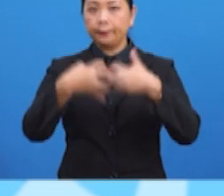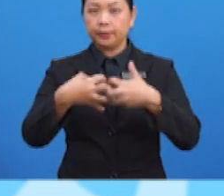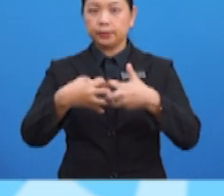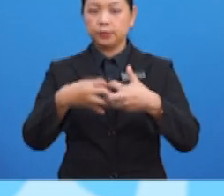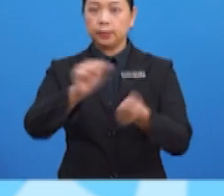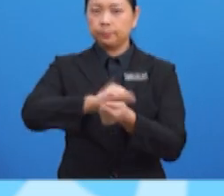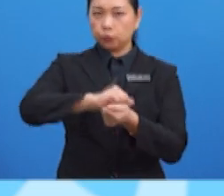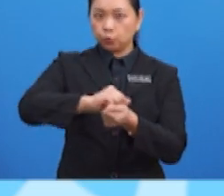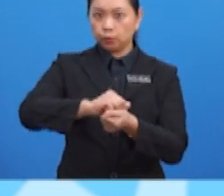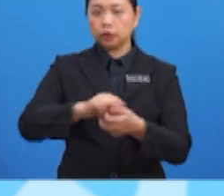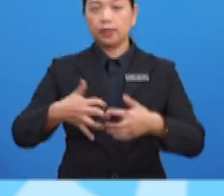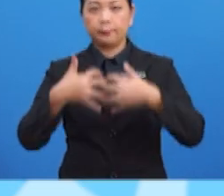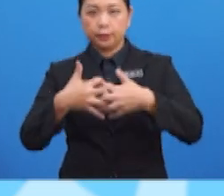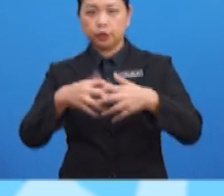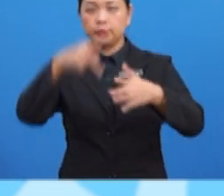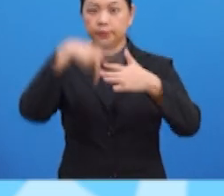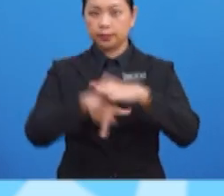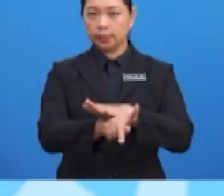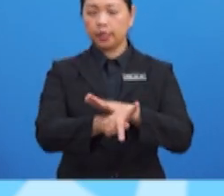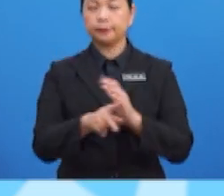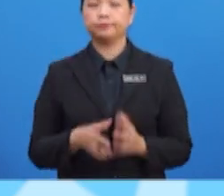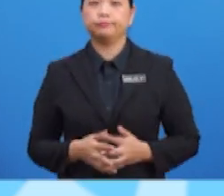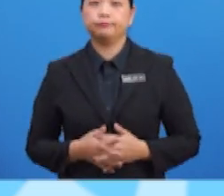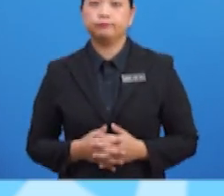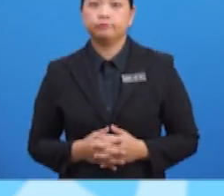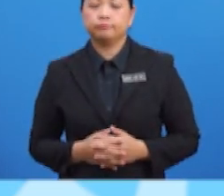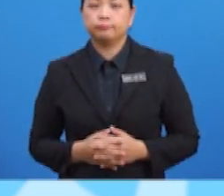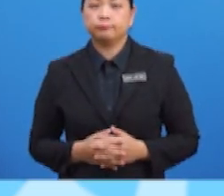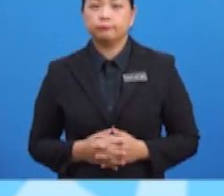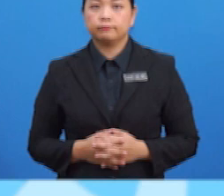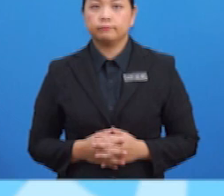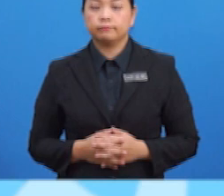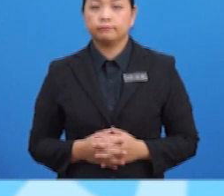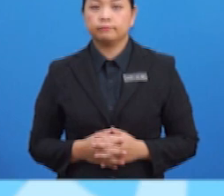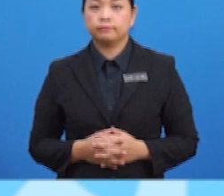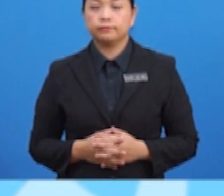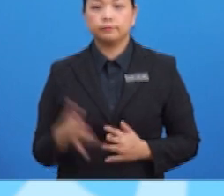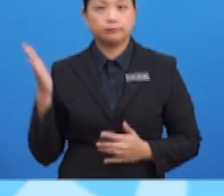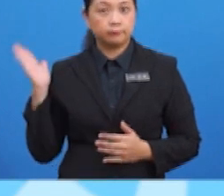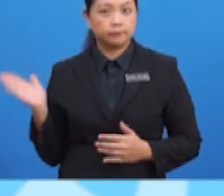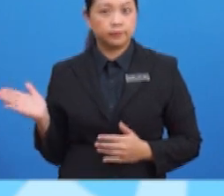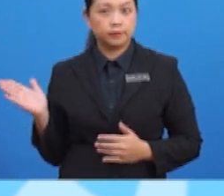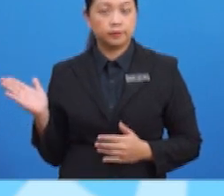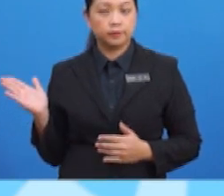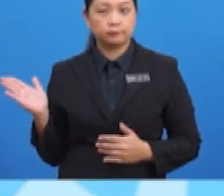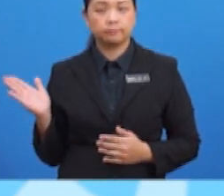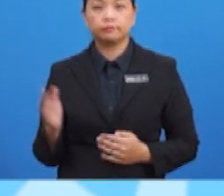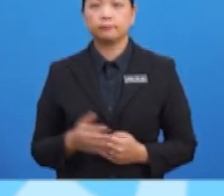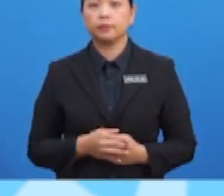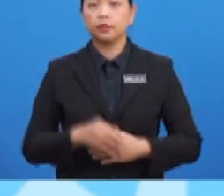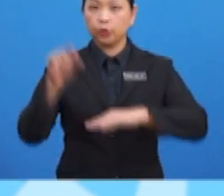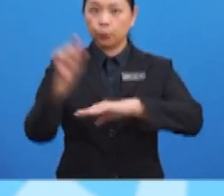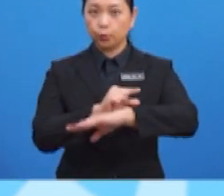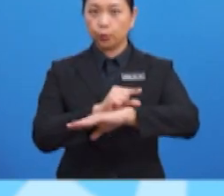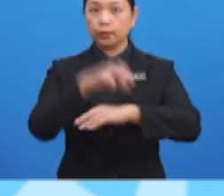basuh dan mesin pencetak. Seterusnya, gear helix. Gear helix